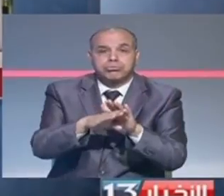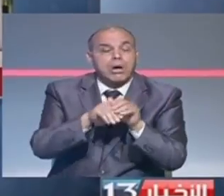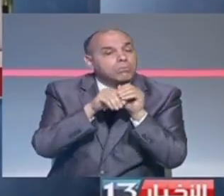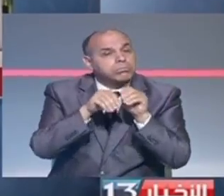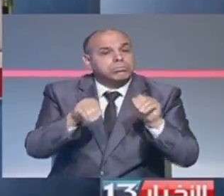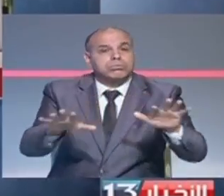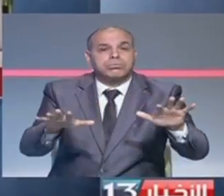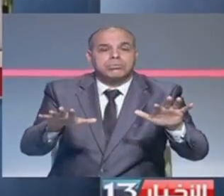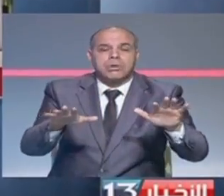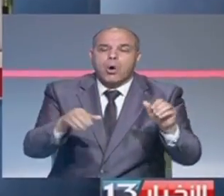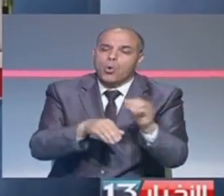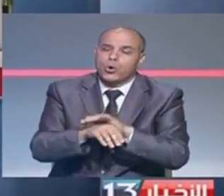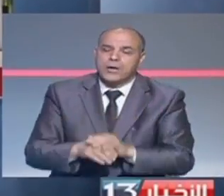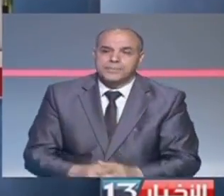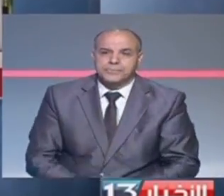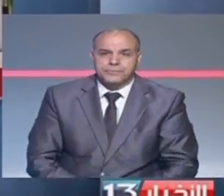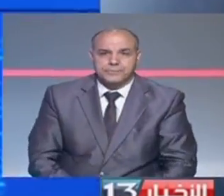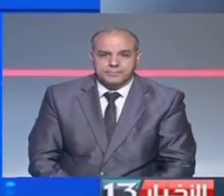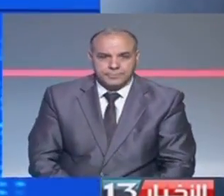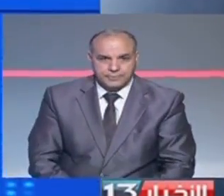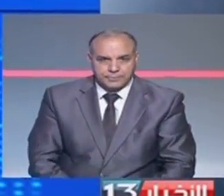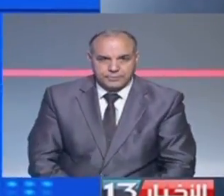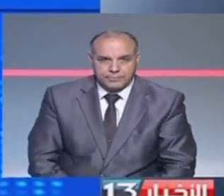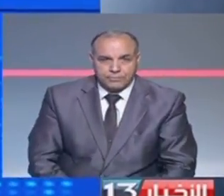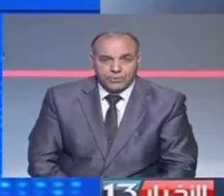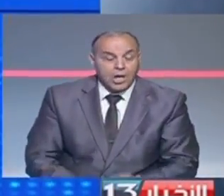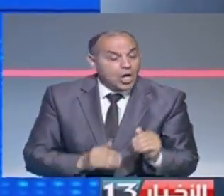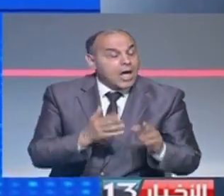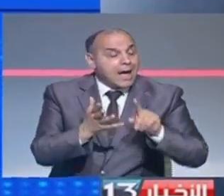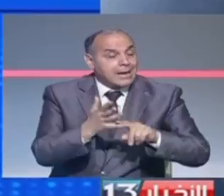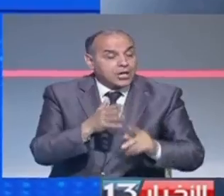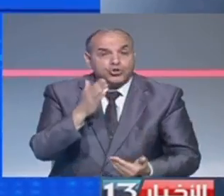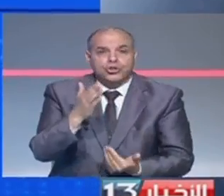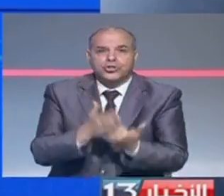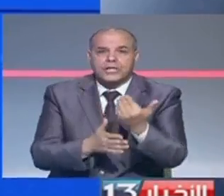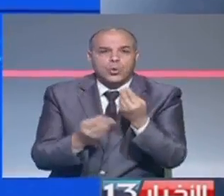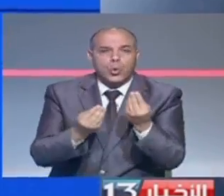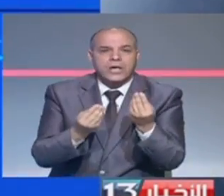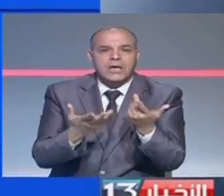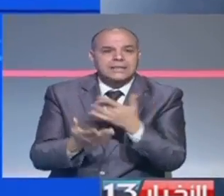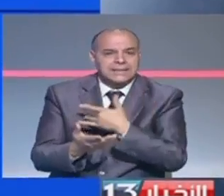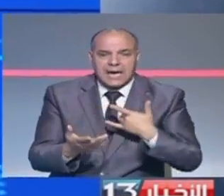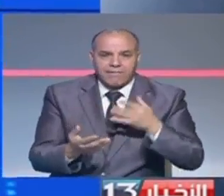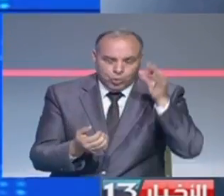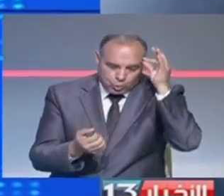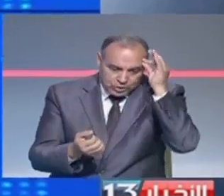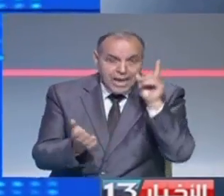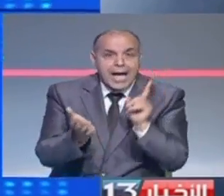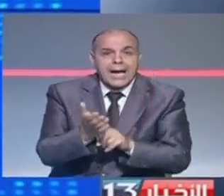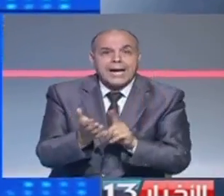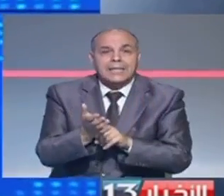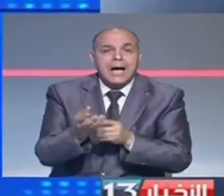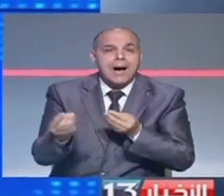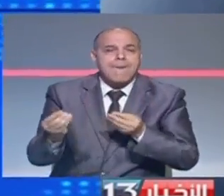انتشار فيروس كورونا في اخر مستجدات الوضع الصحي في تونس اكد